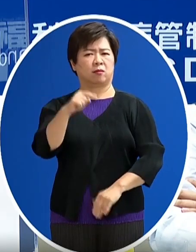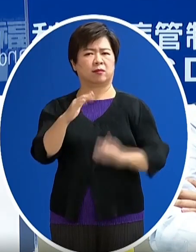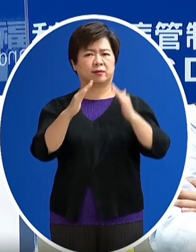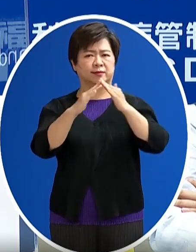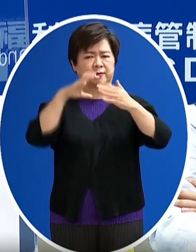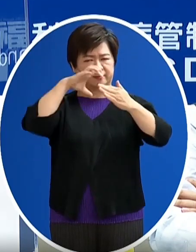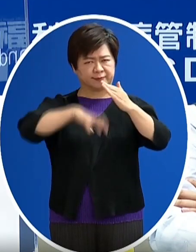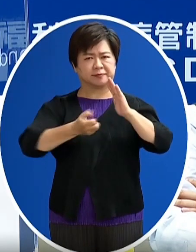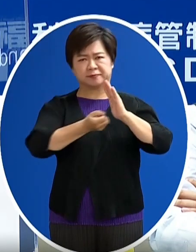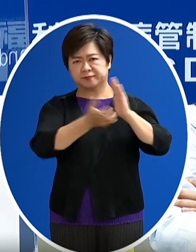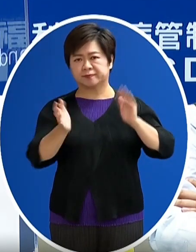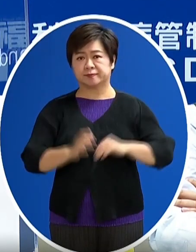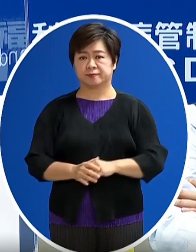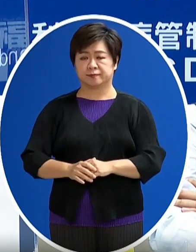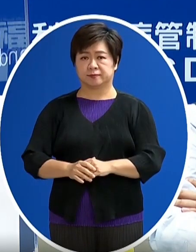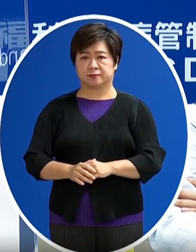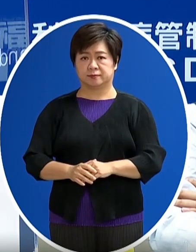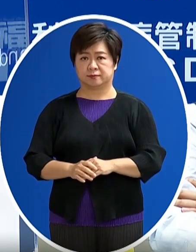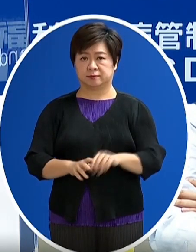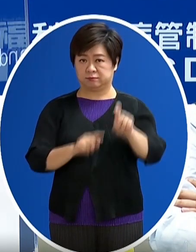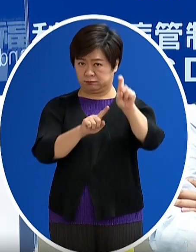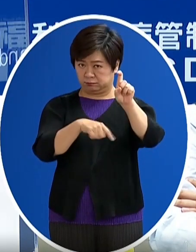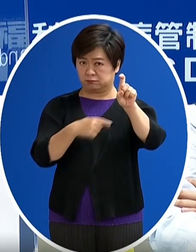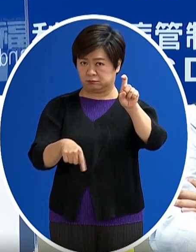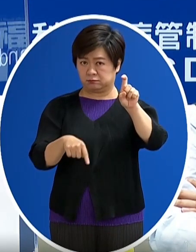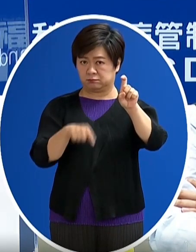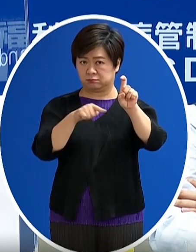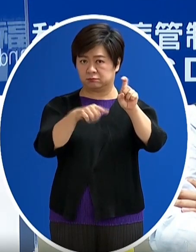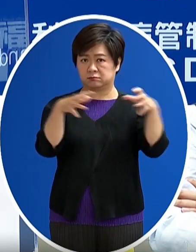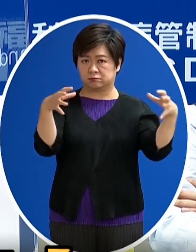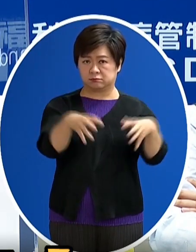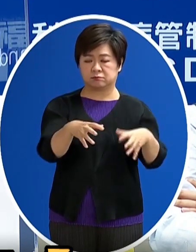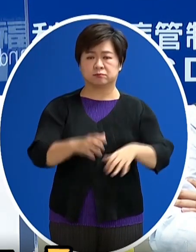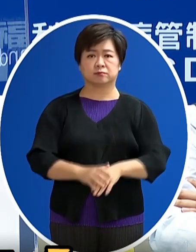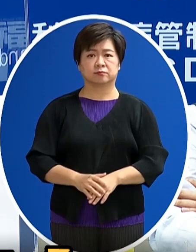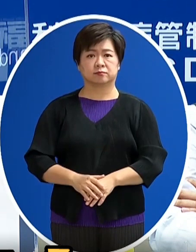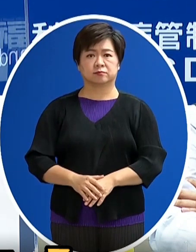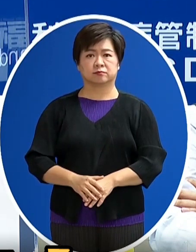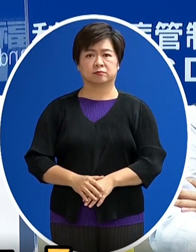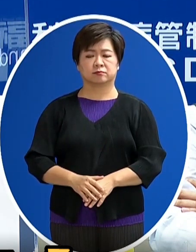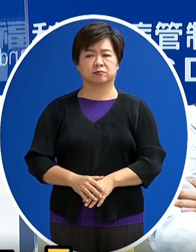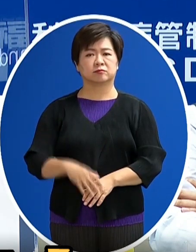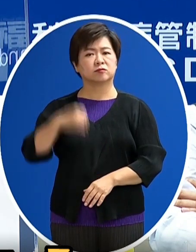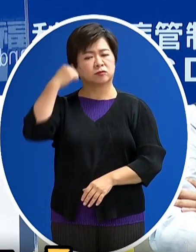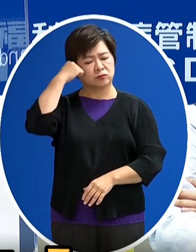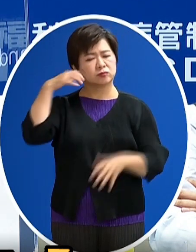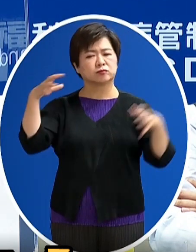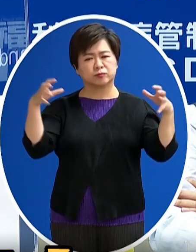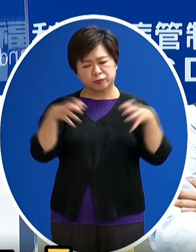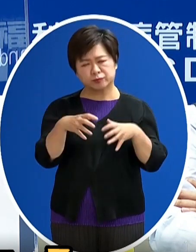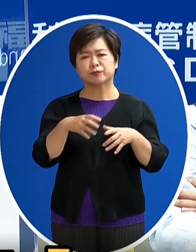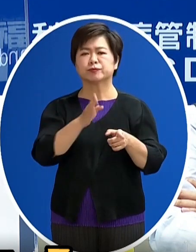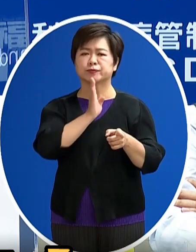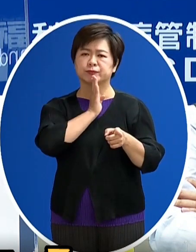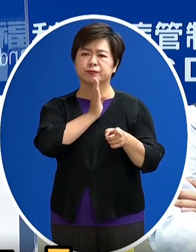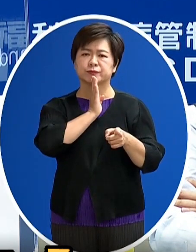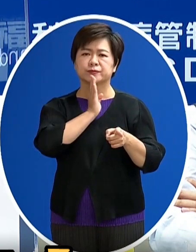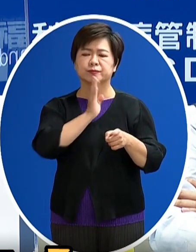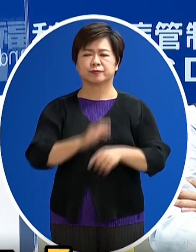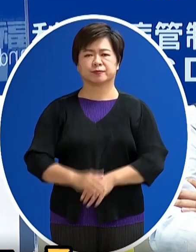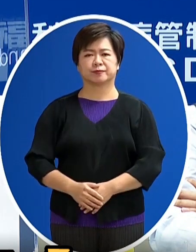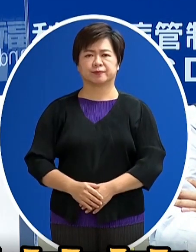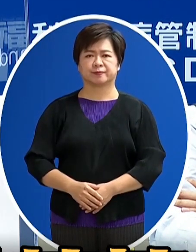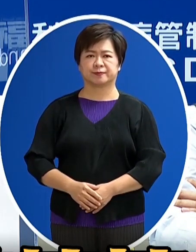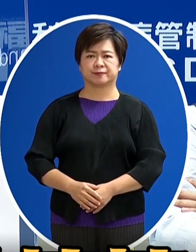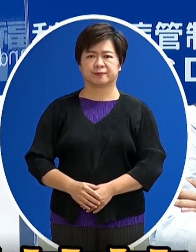总共在这里面有十个个案，有十个个案，那都是同住的家人，同住的家